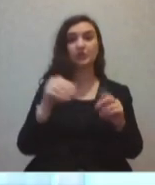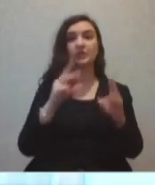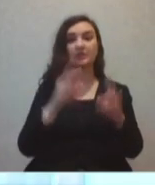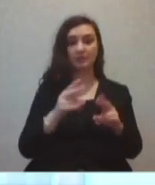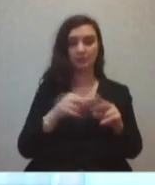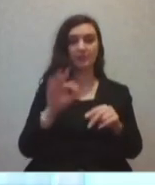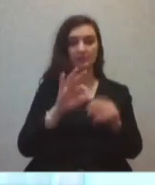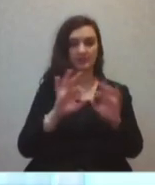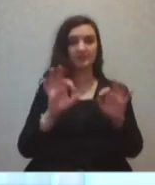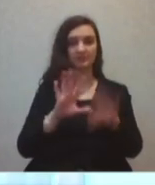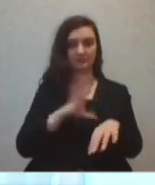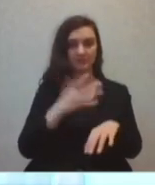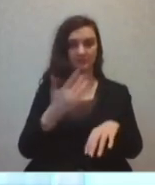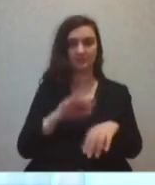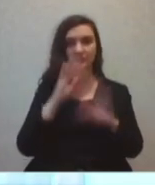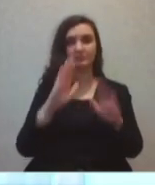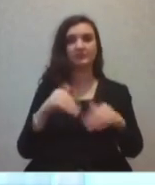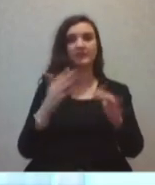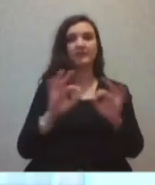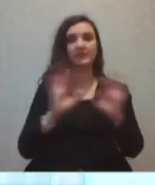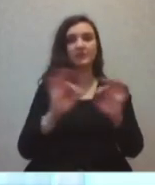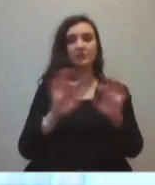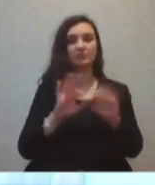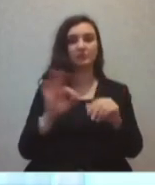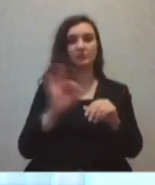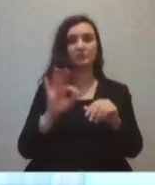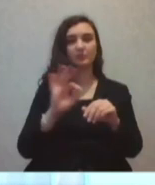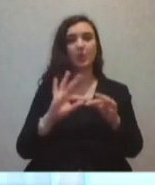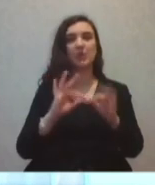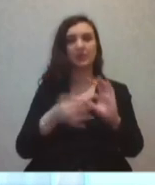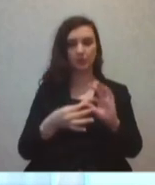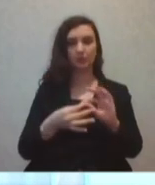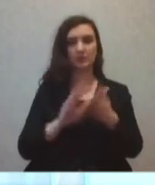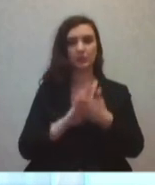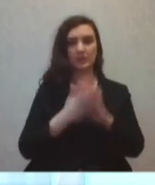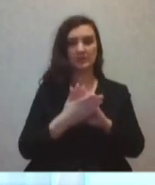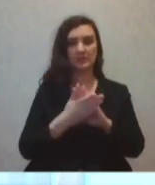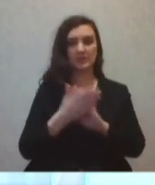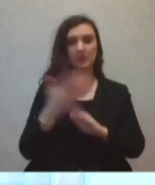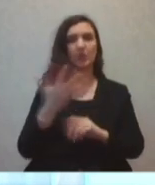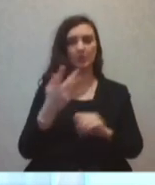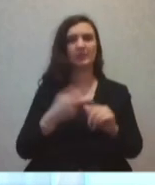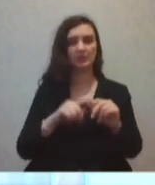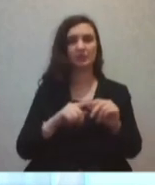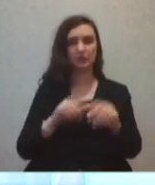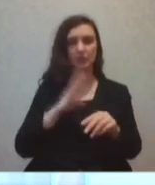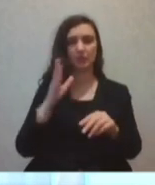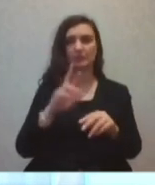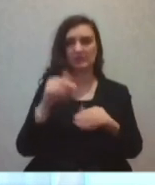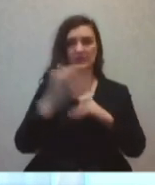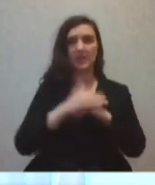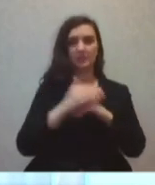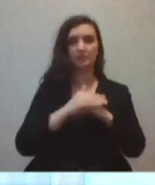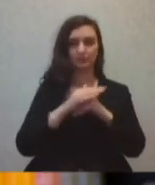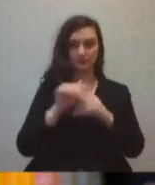ამაზე ვისაუბრეთ. შემდეგ ჩვენ ვისაუბრეთ უკვე კონკრეტულ სიტუაციაზე, რომელიც შეიქმნა და უკვე საღამოს